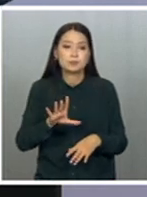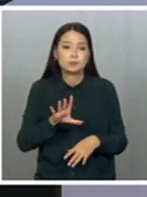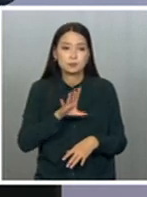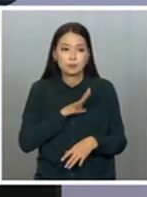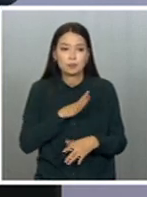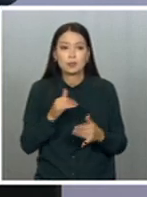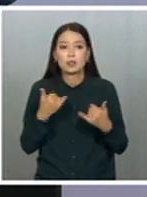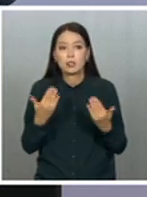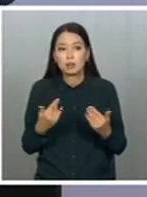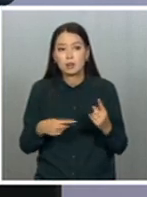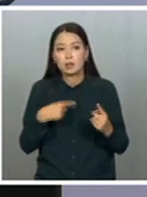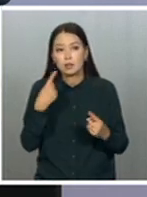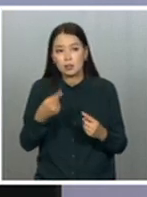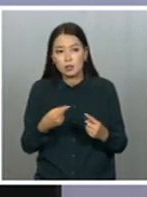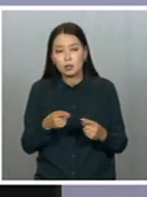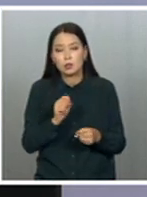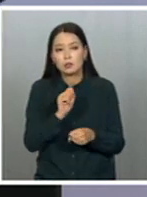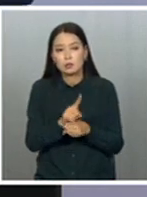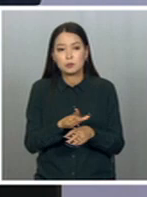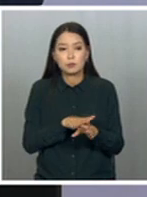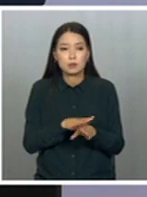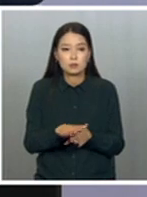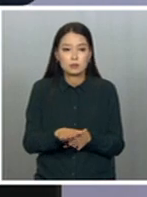енді кезекте келесі тапсырмамызбен жұмыс істеп көрейік.